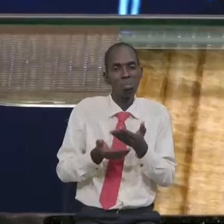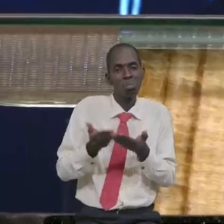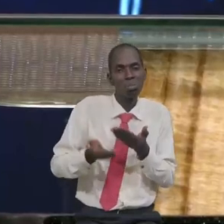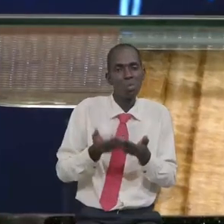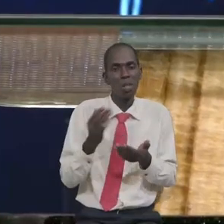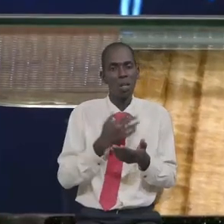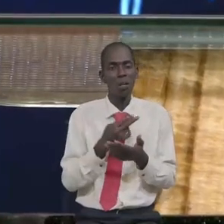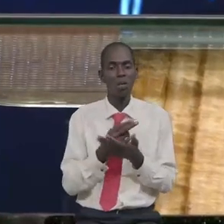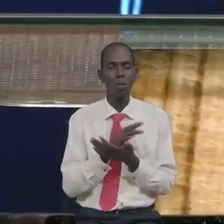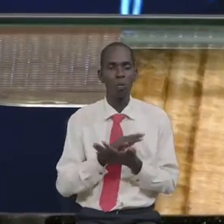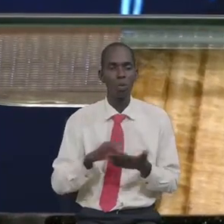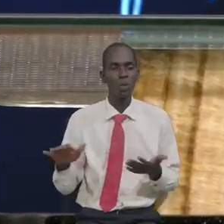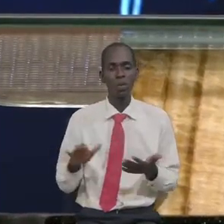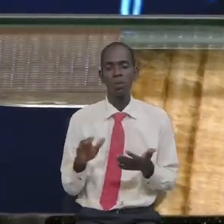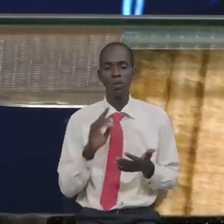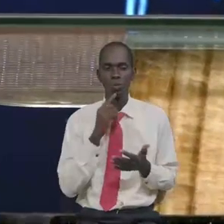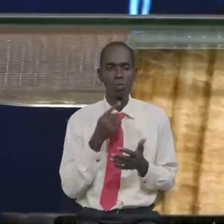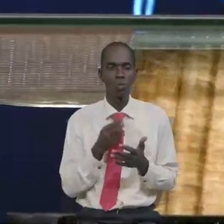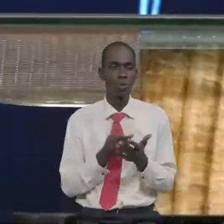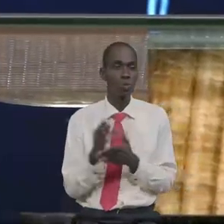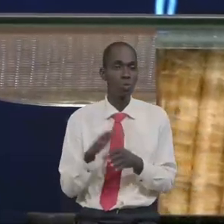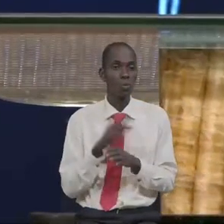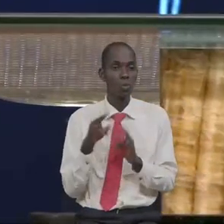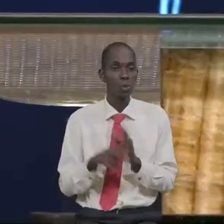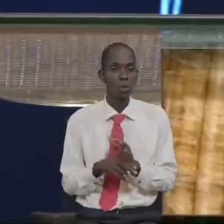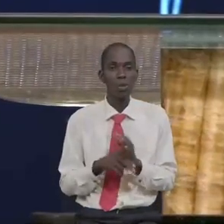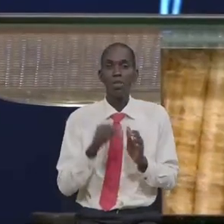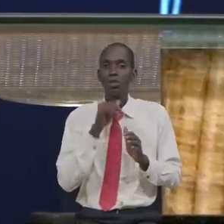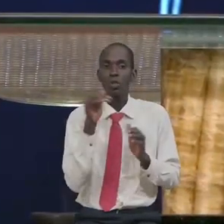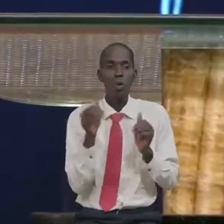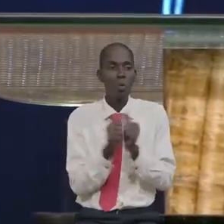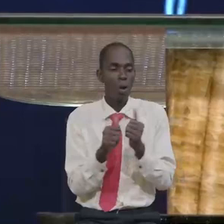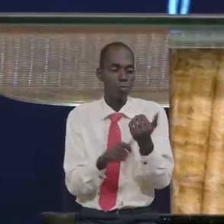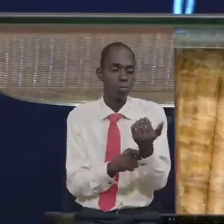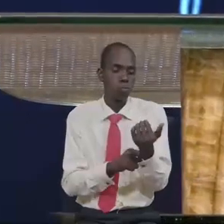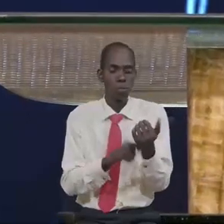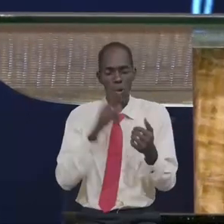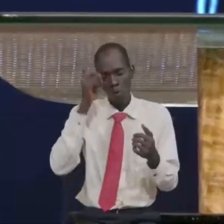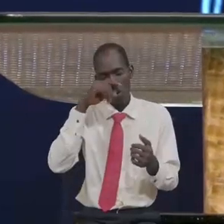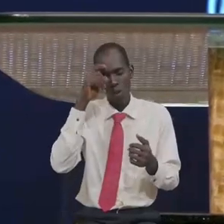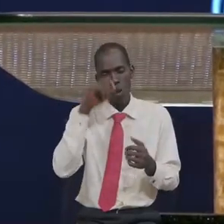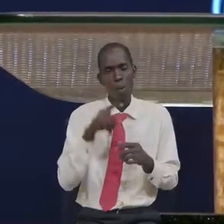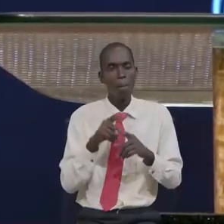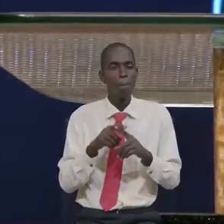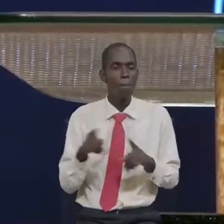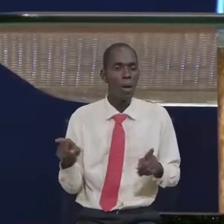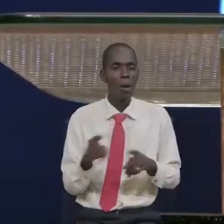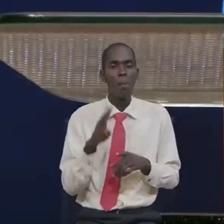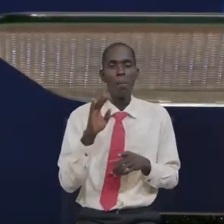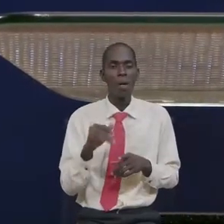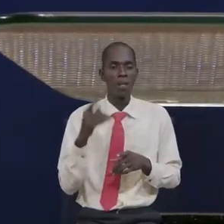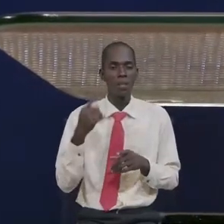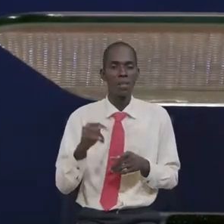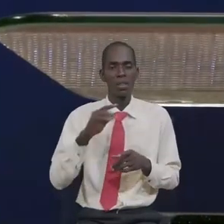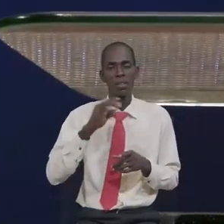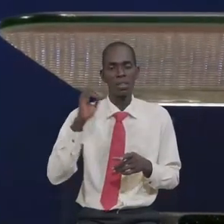nous sommes conduits dans le monde et surtout à votre égard, avec sainteté